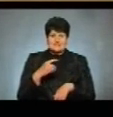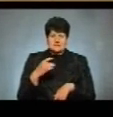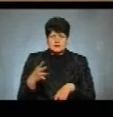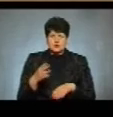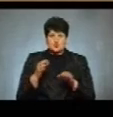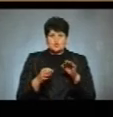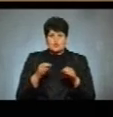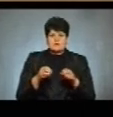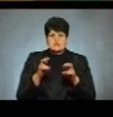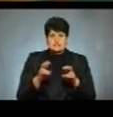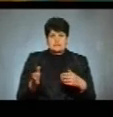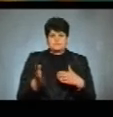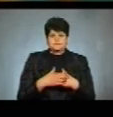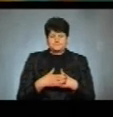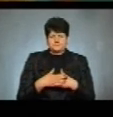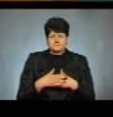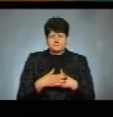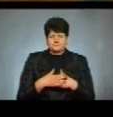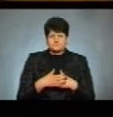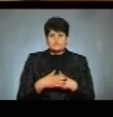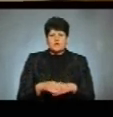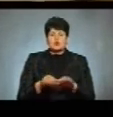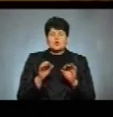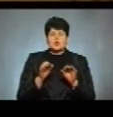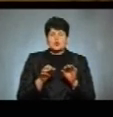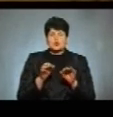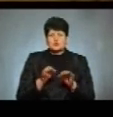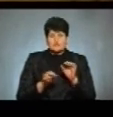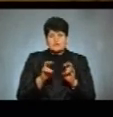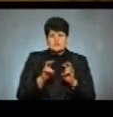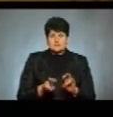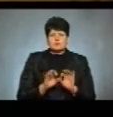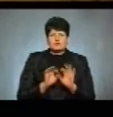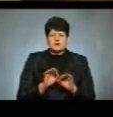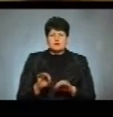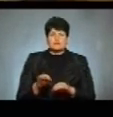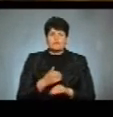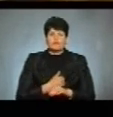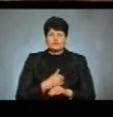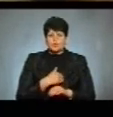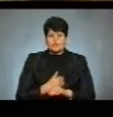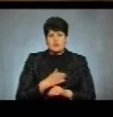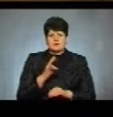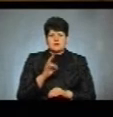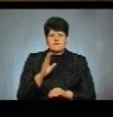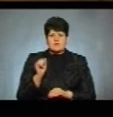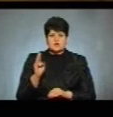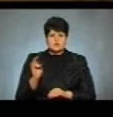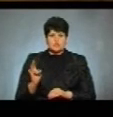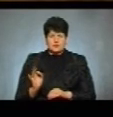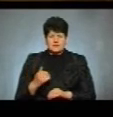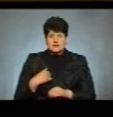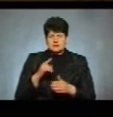засідання. Судове засідання прокоментувала вдова загиблого активіста Віталія Ващенка Наталія Ващенко. Я сподівалася,